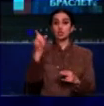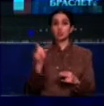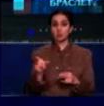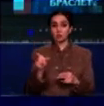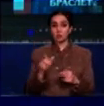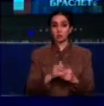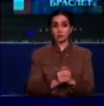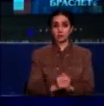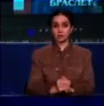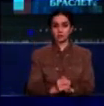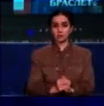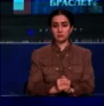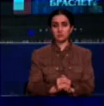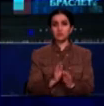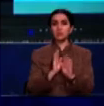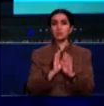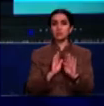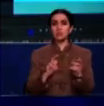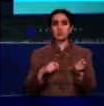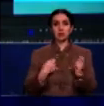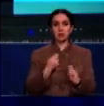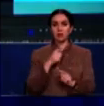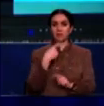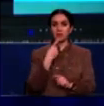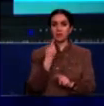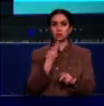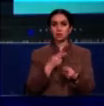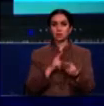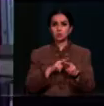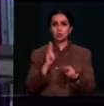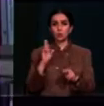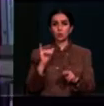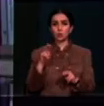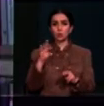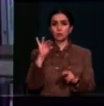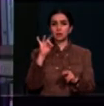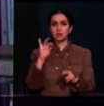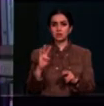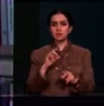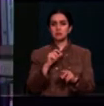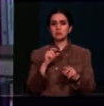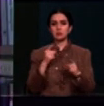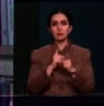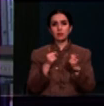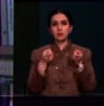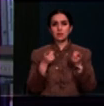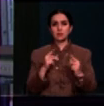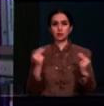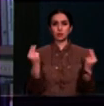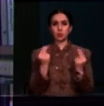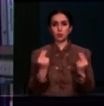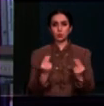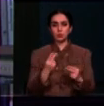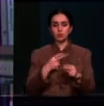человечность. Не зря говорил великий Толстой, что Куприн – это настоящий художник,